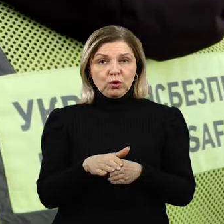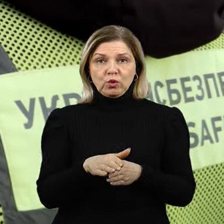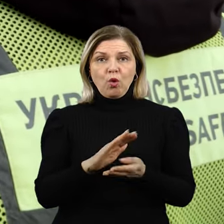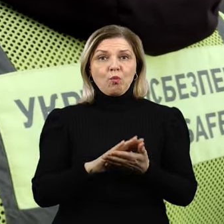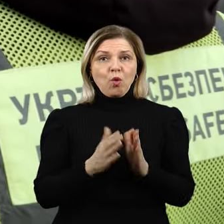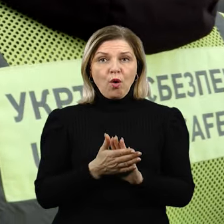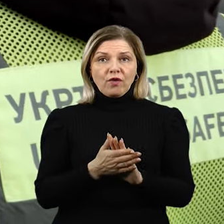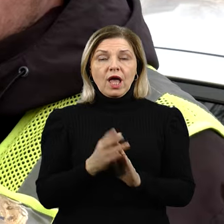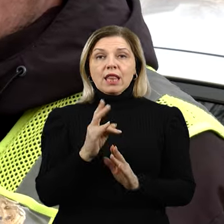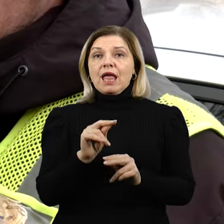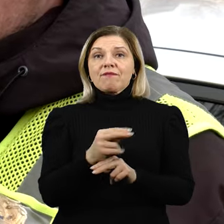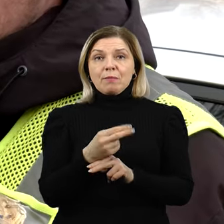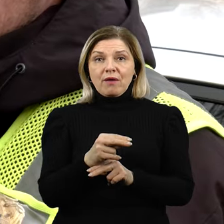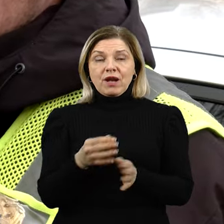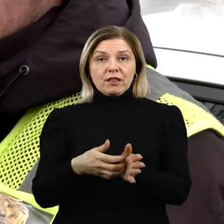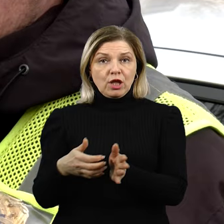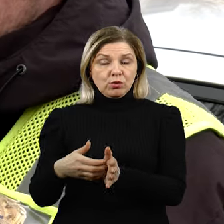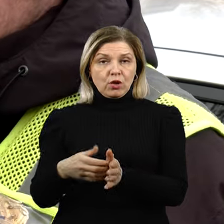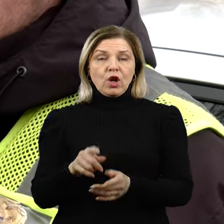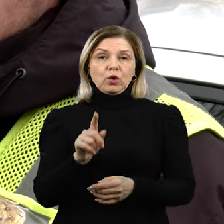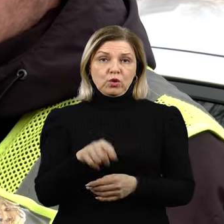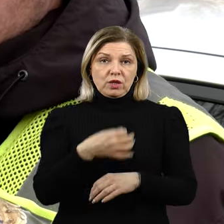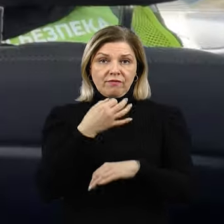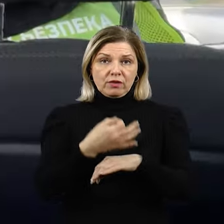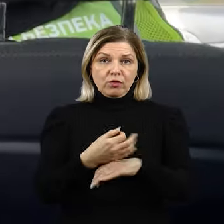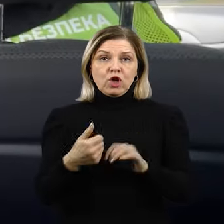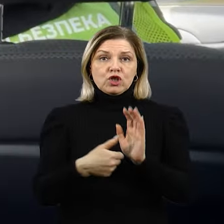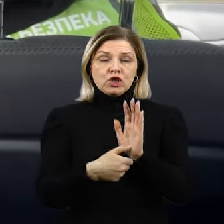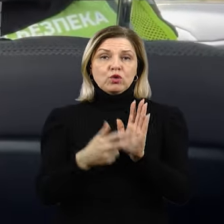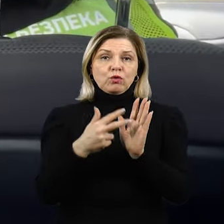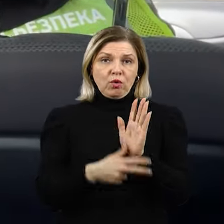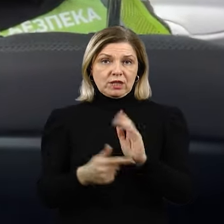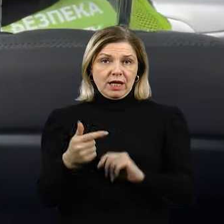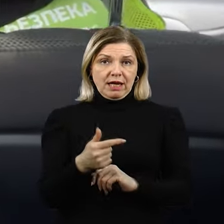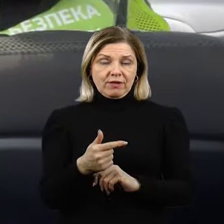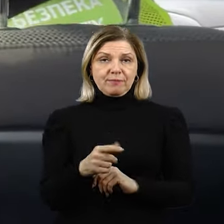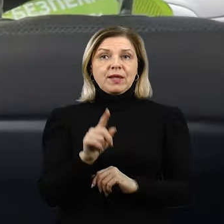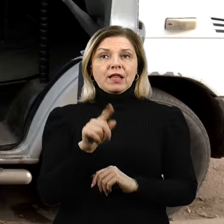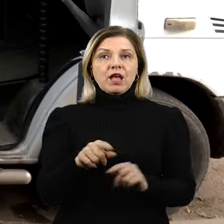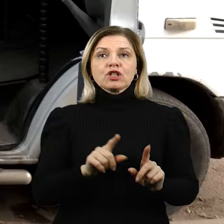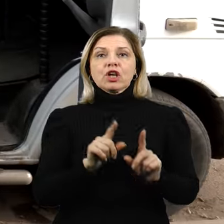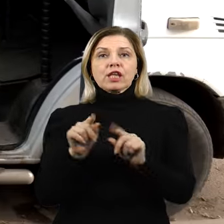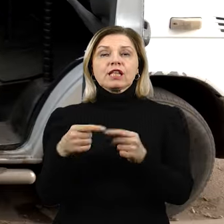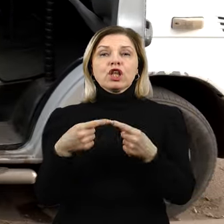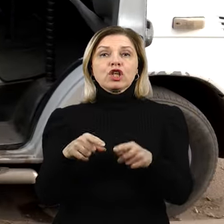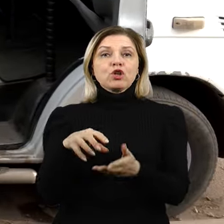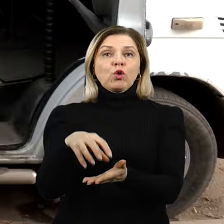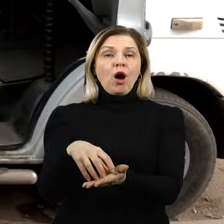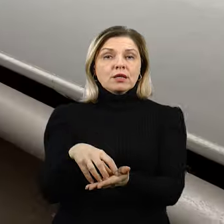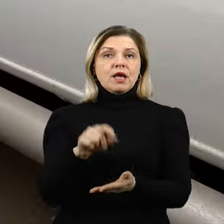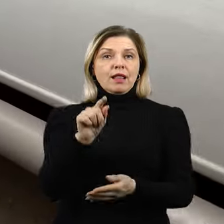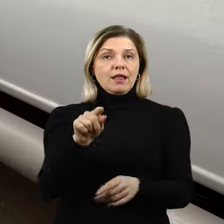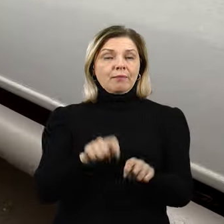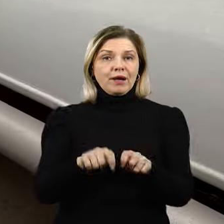виправляє дані недоліки, тоді можливо відповідальність 680 гривень. Далі їдуть на іншу локацію. Тут перевіряють ще одну